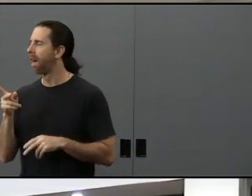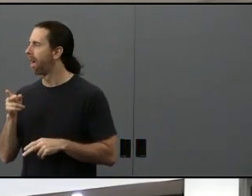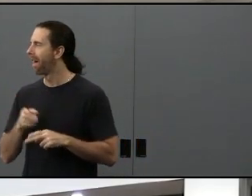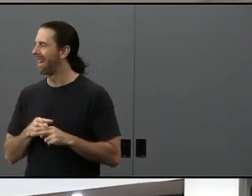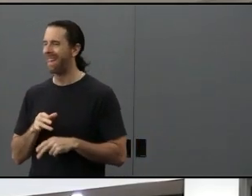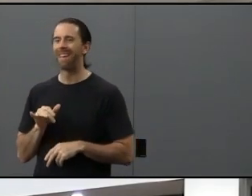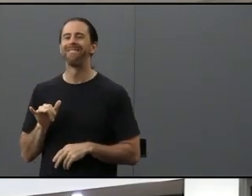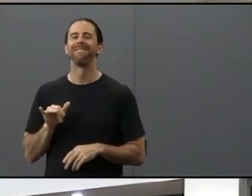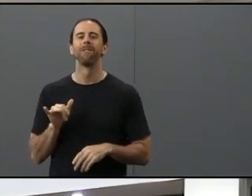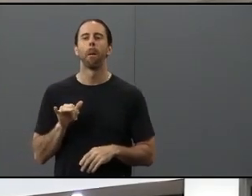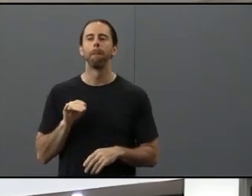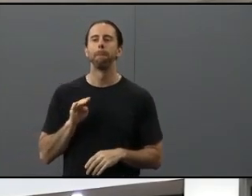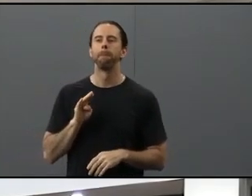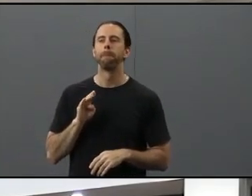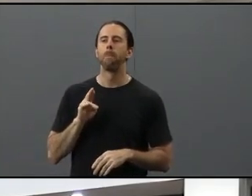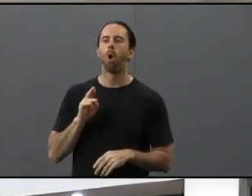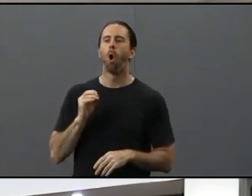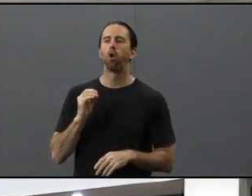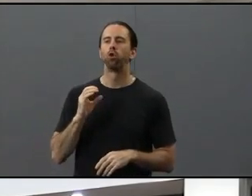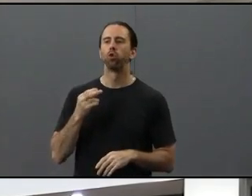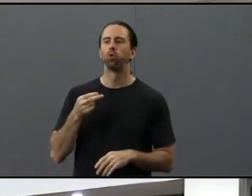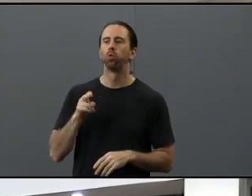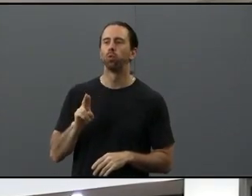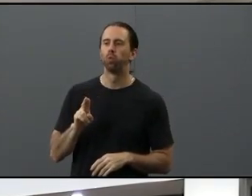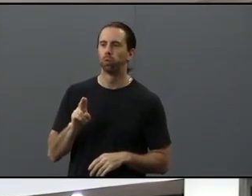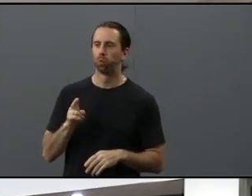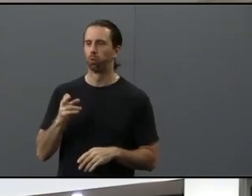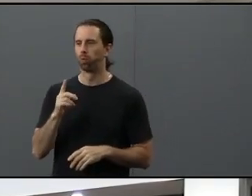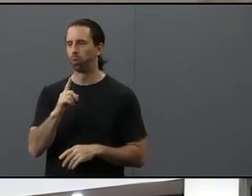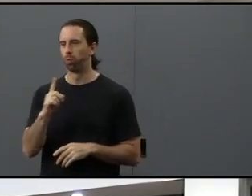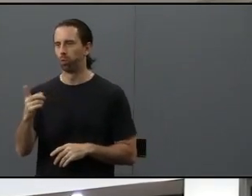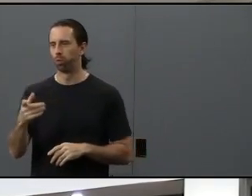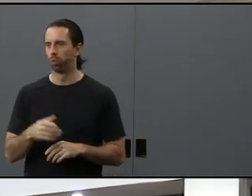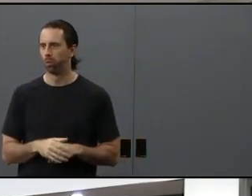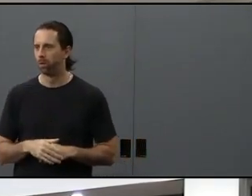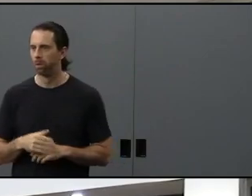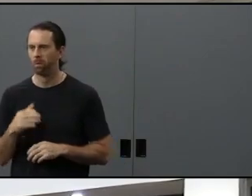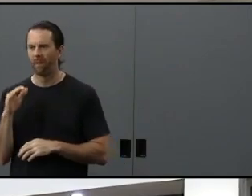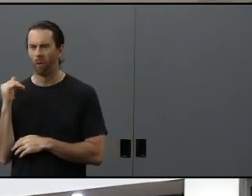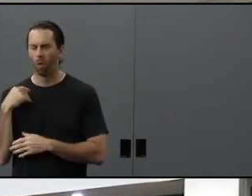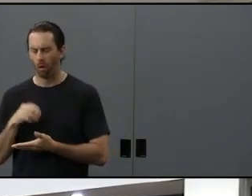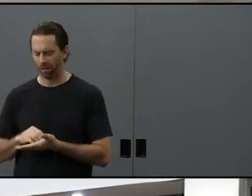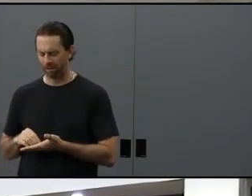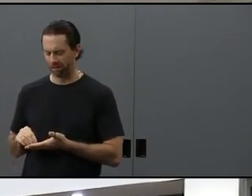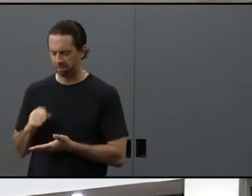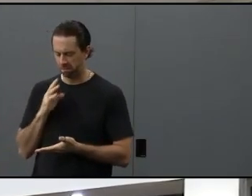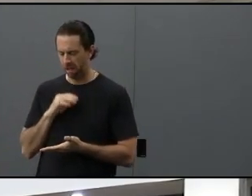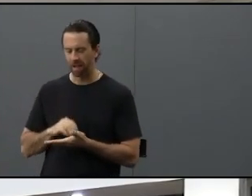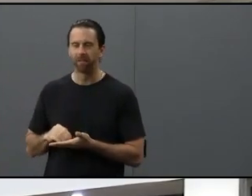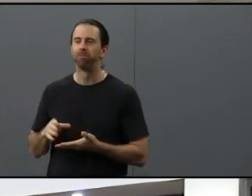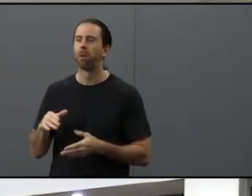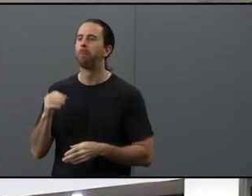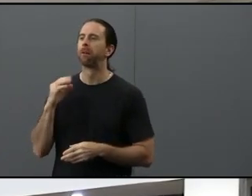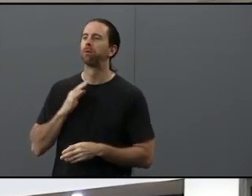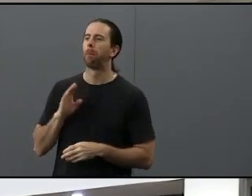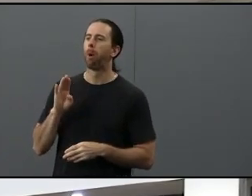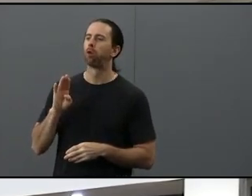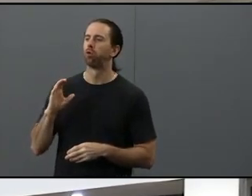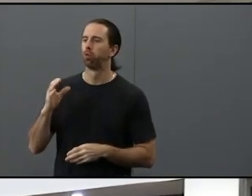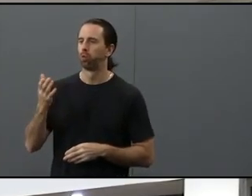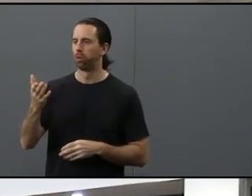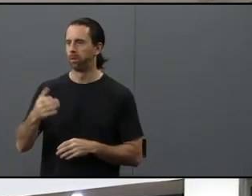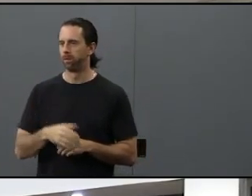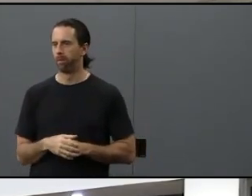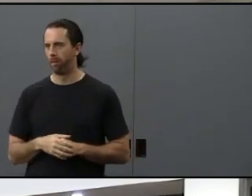Yve Brochu désolé mon avocat a écrit ça comme ça alors Monsieur BR bonsoir